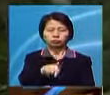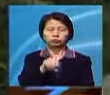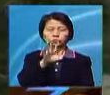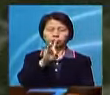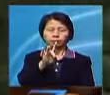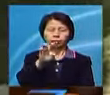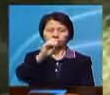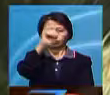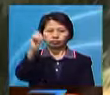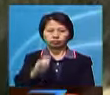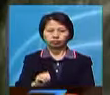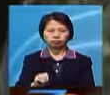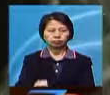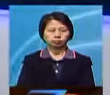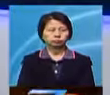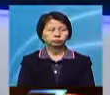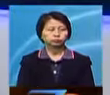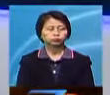31.8%.